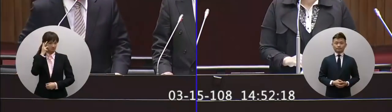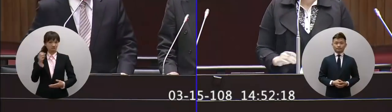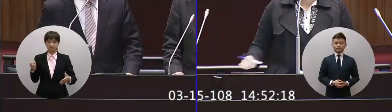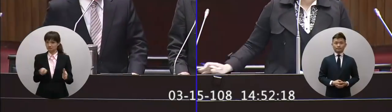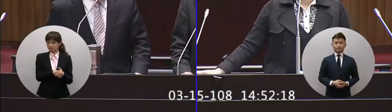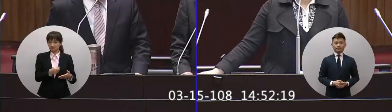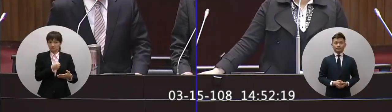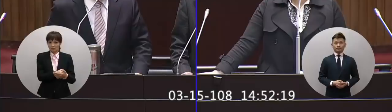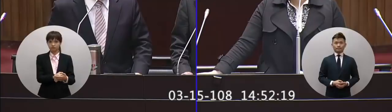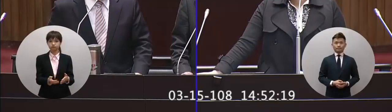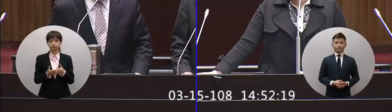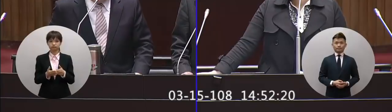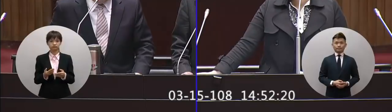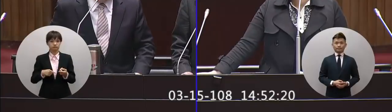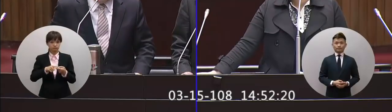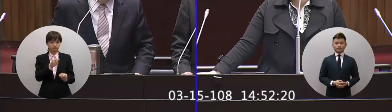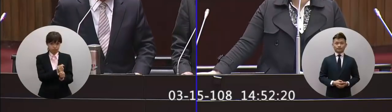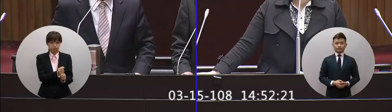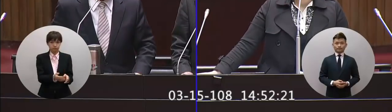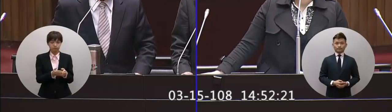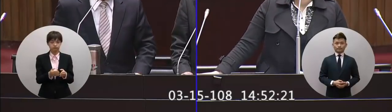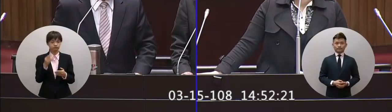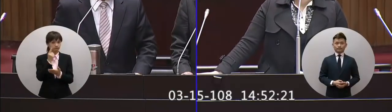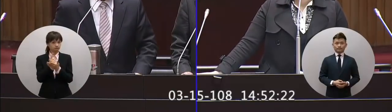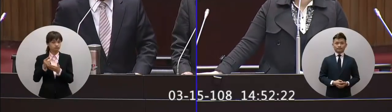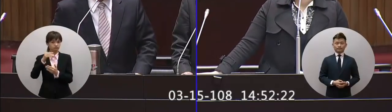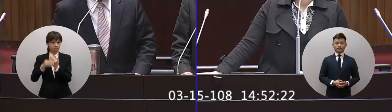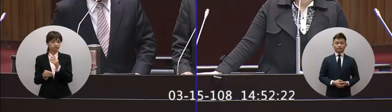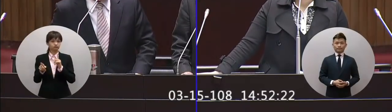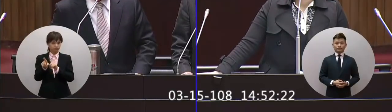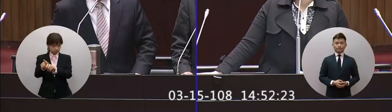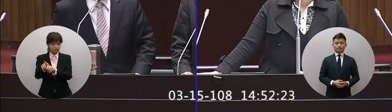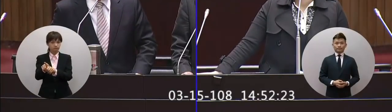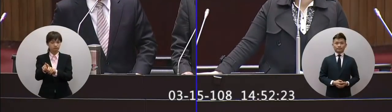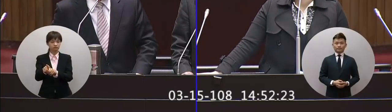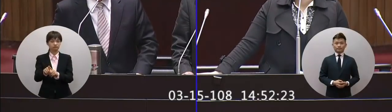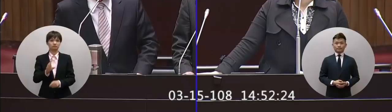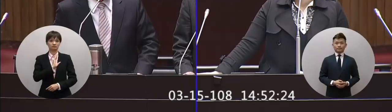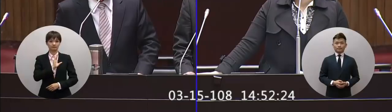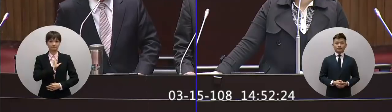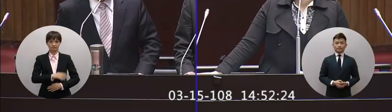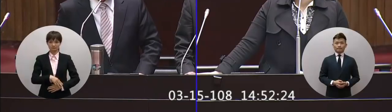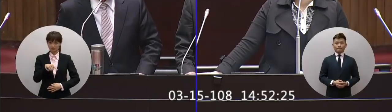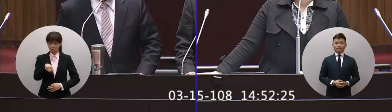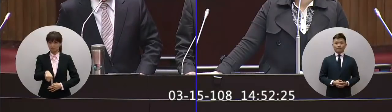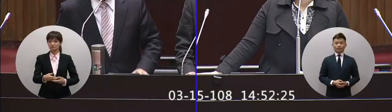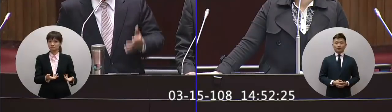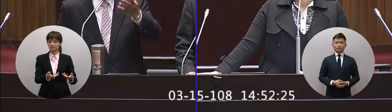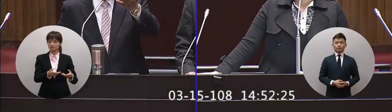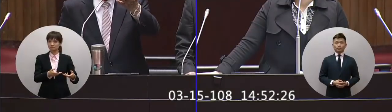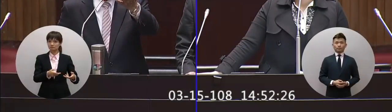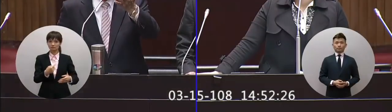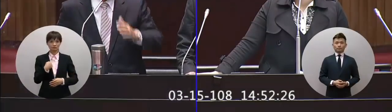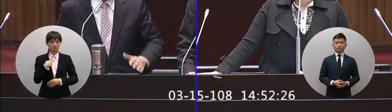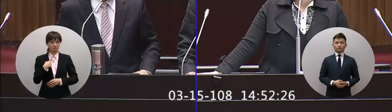的事，我们都依相关法令规定作业。那这个案因为是一件，因为